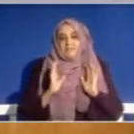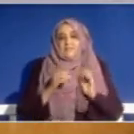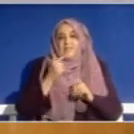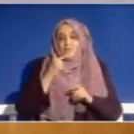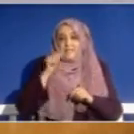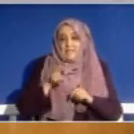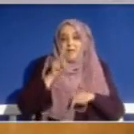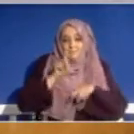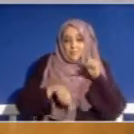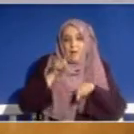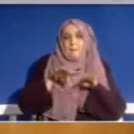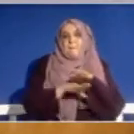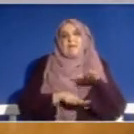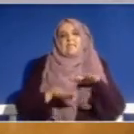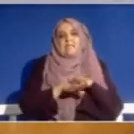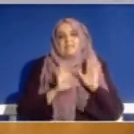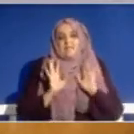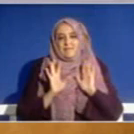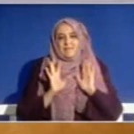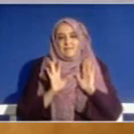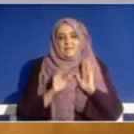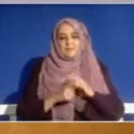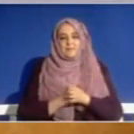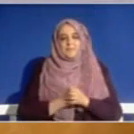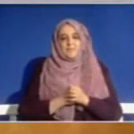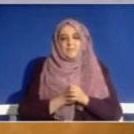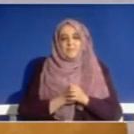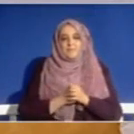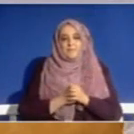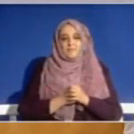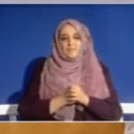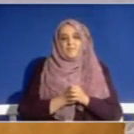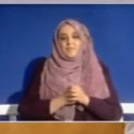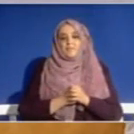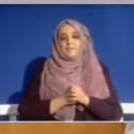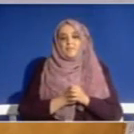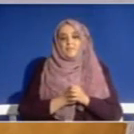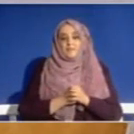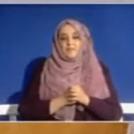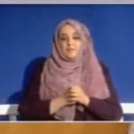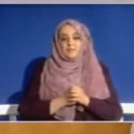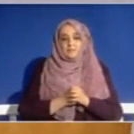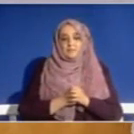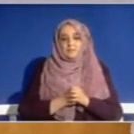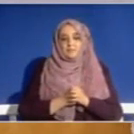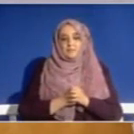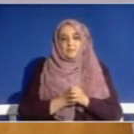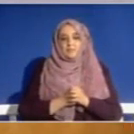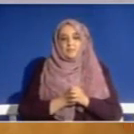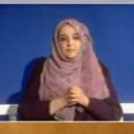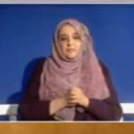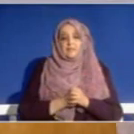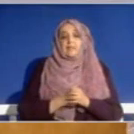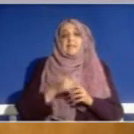يعني هذين العملين من الأعمال الأساسية الملازمة لعملية الحرث والزرع. نعم.